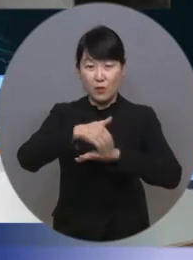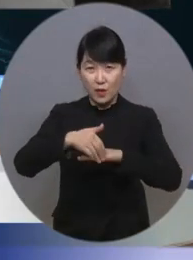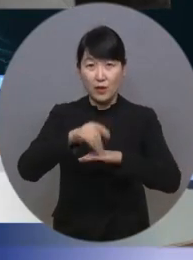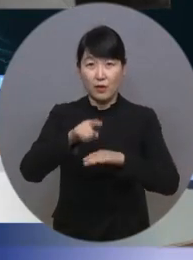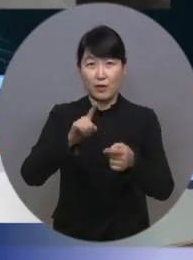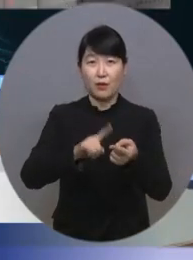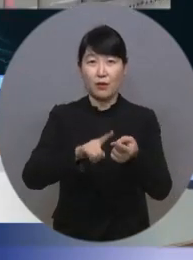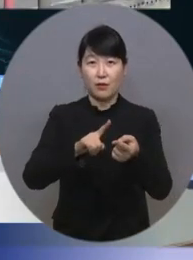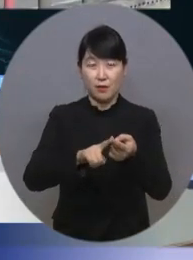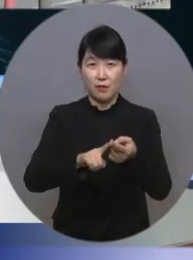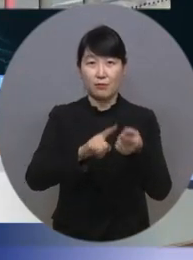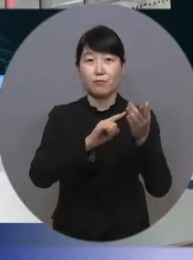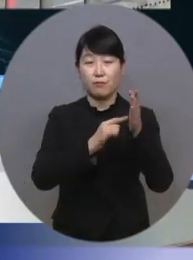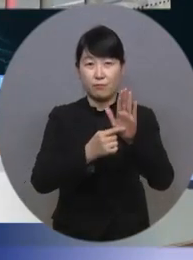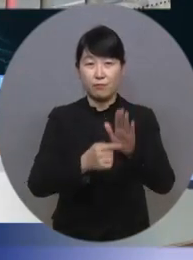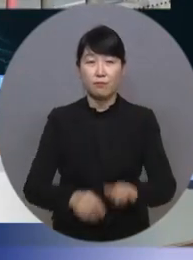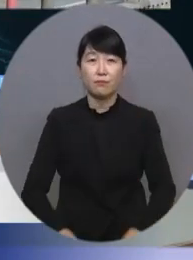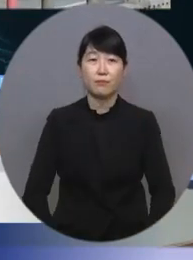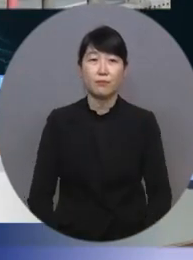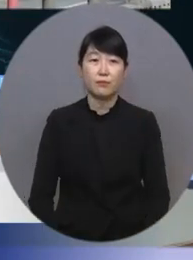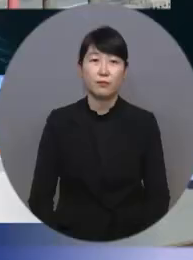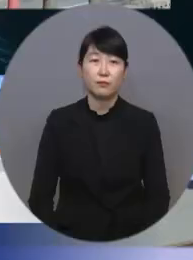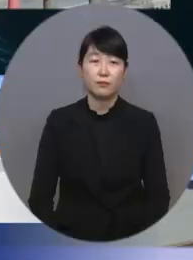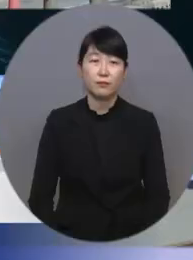예산안을 박성용 기자가 알아봤습니다.